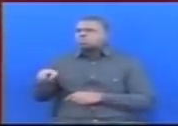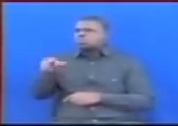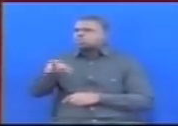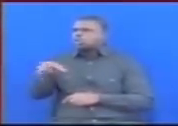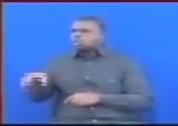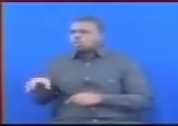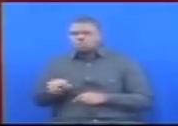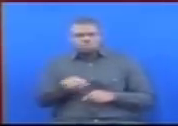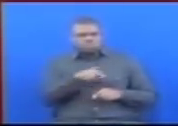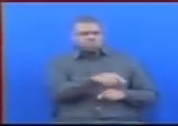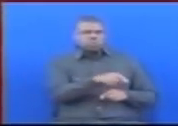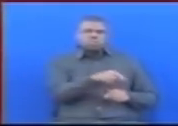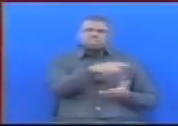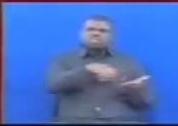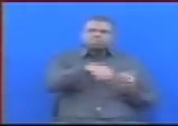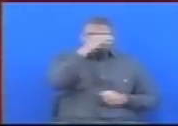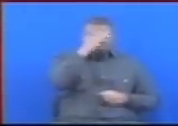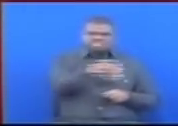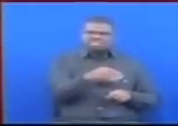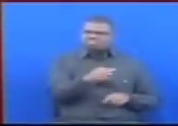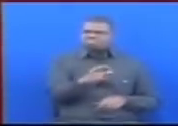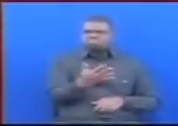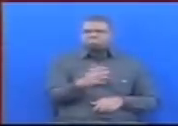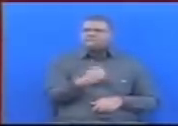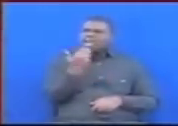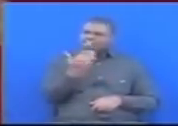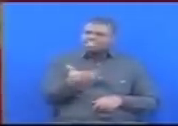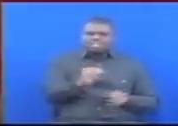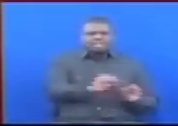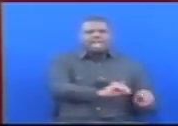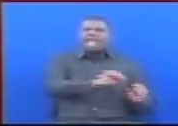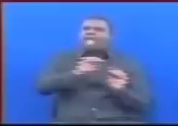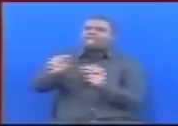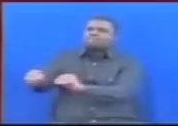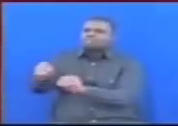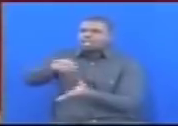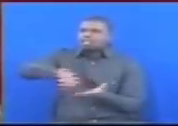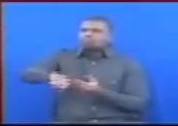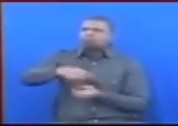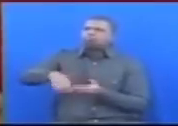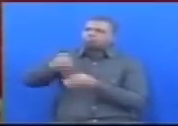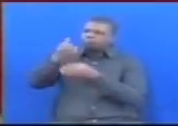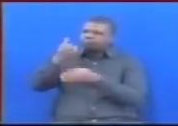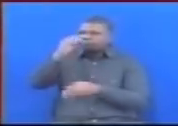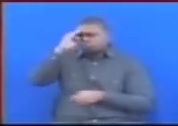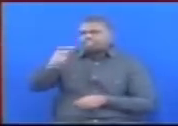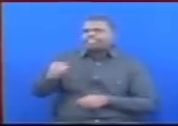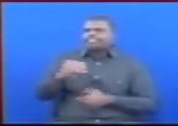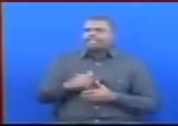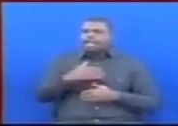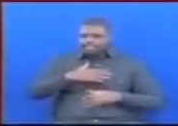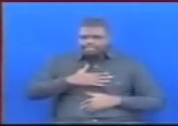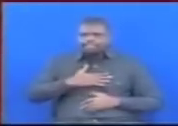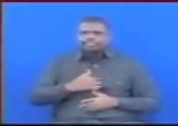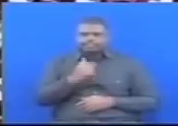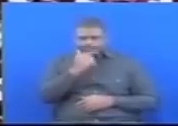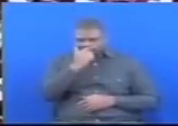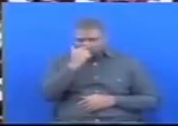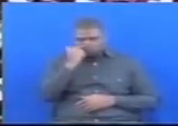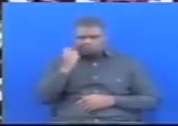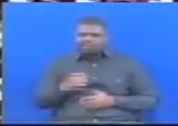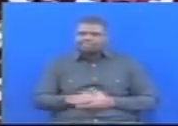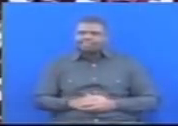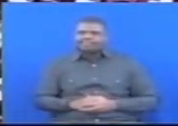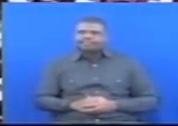soko, nafikiri serikali ifikirie kukihamisha kikapate nafasi kubwa zaidi na majengo ya kisasa yaliokuwa bora zaidi. Asante.